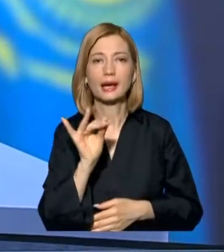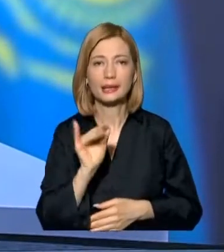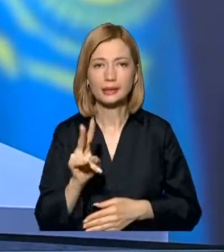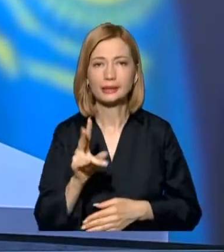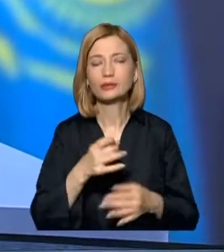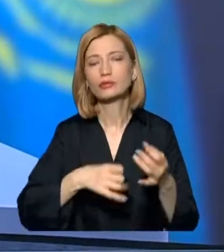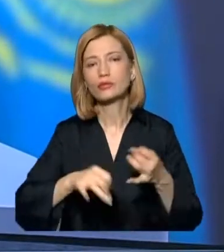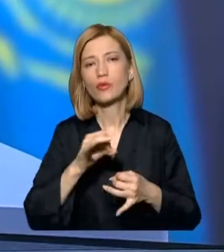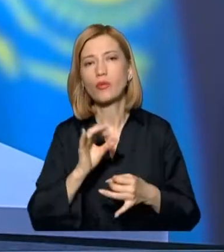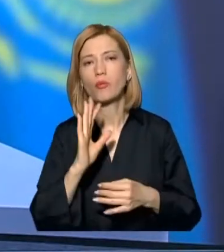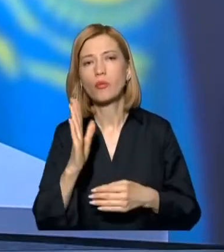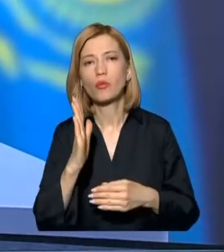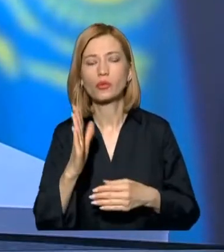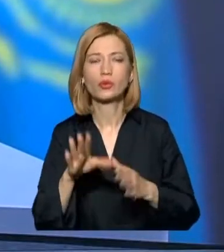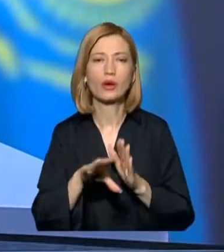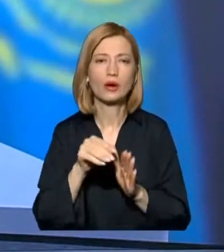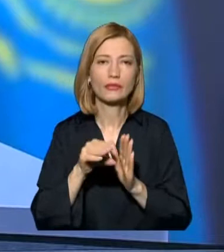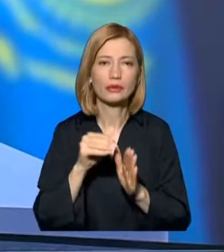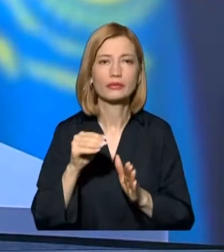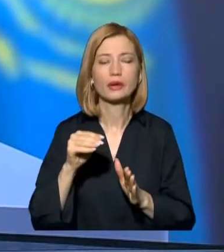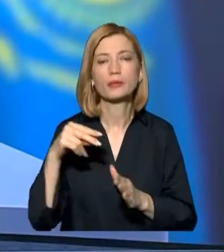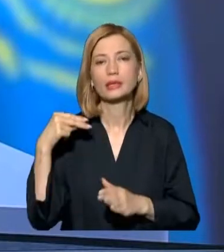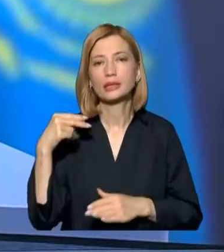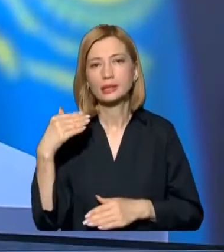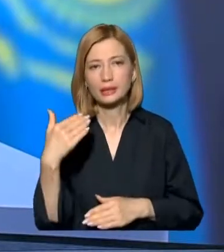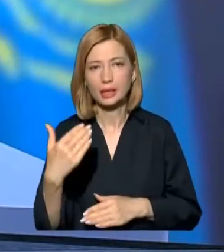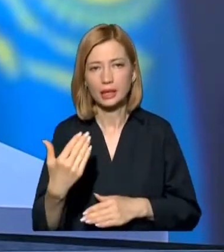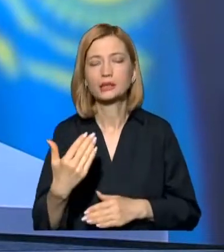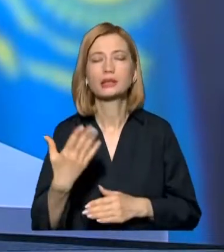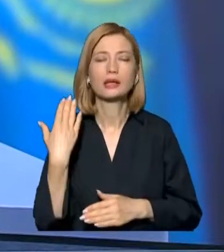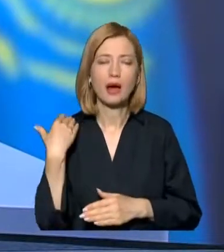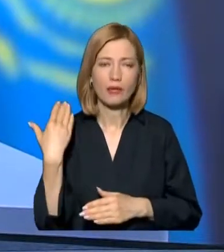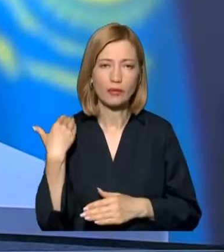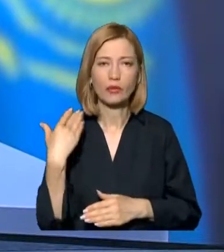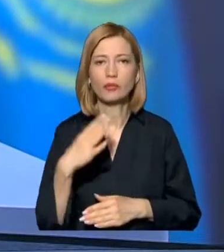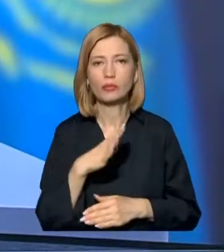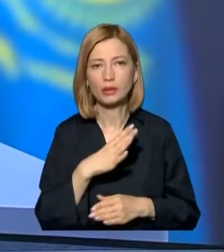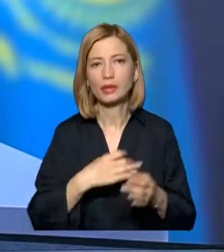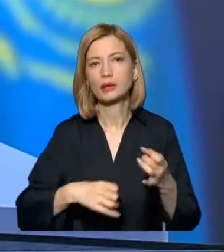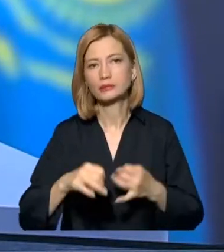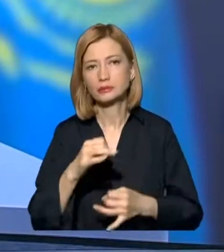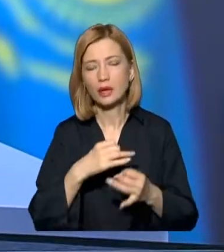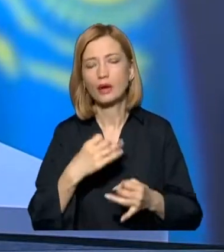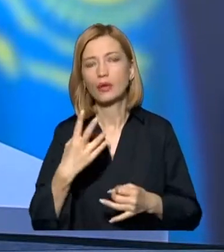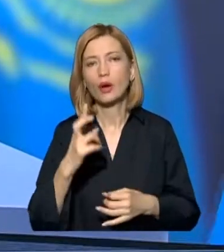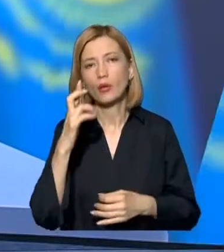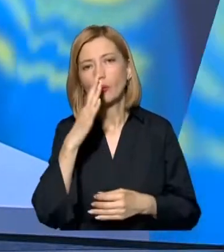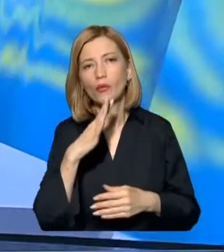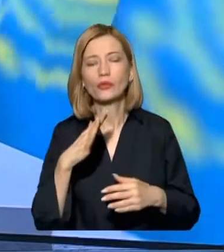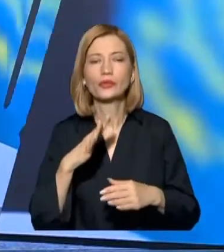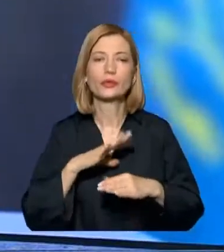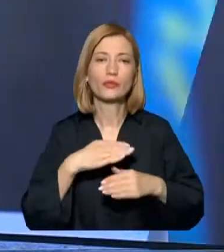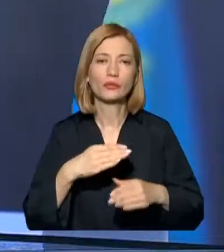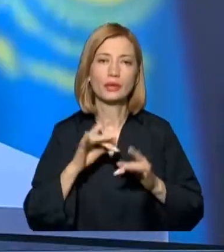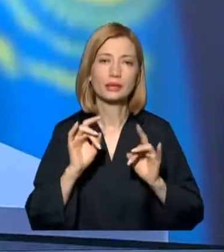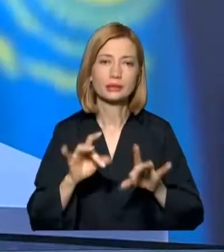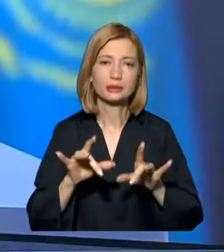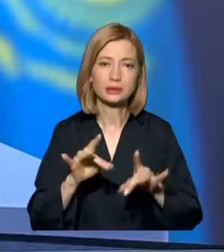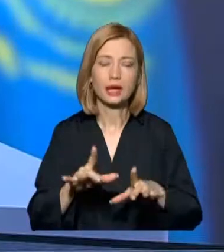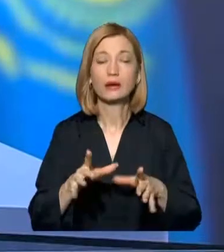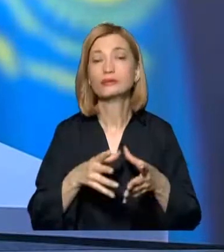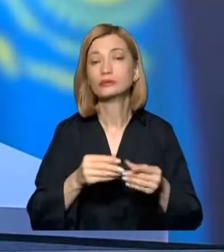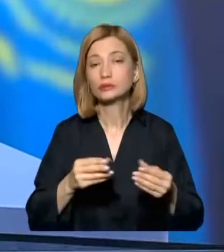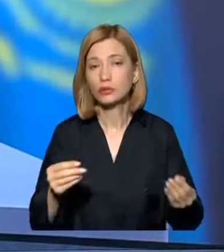Дискуссии о предстоящей электоральной кампании велись достаточно давно. Ряд экспертов, по словам госсоветника, еще весной